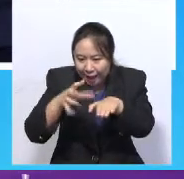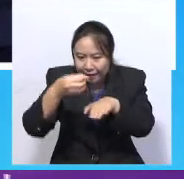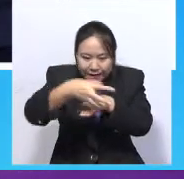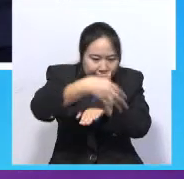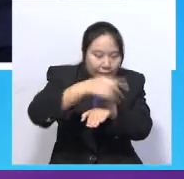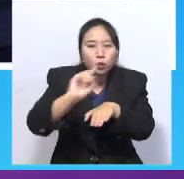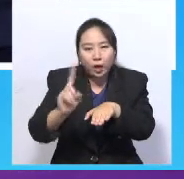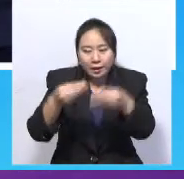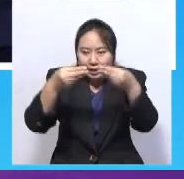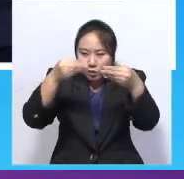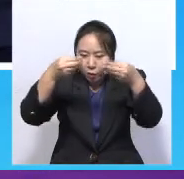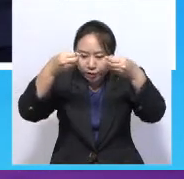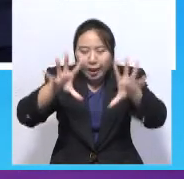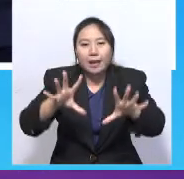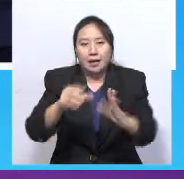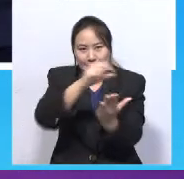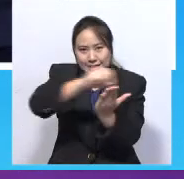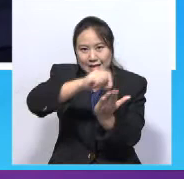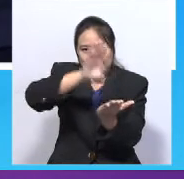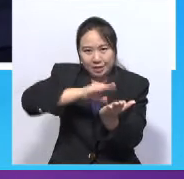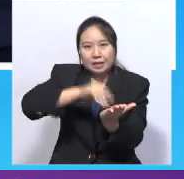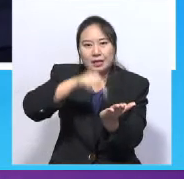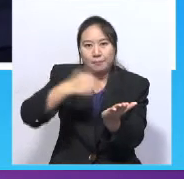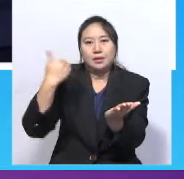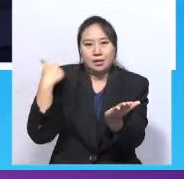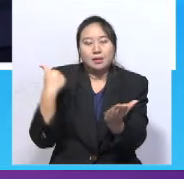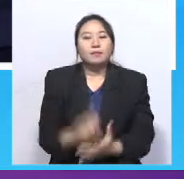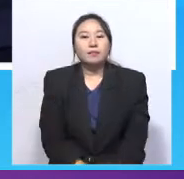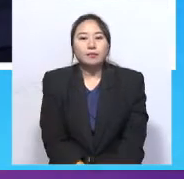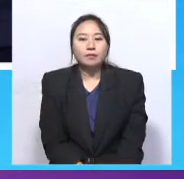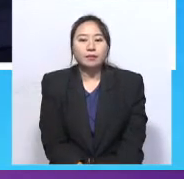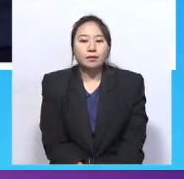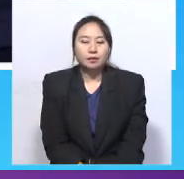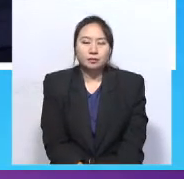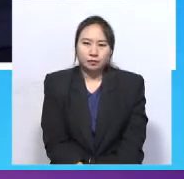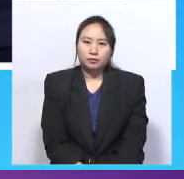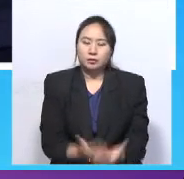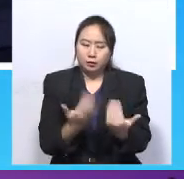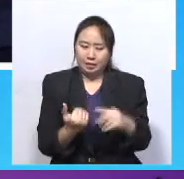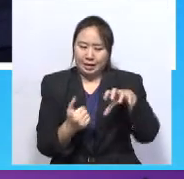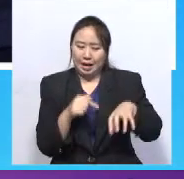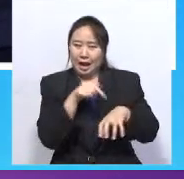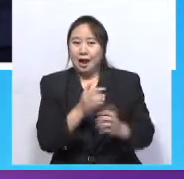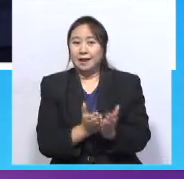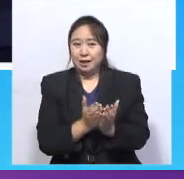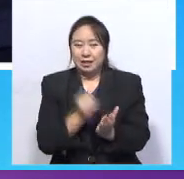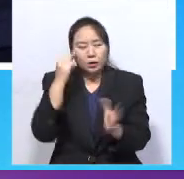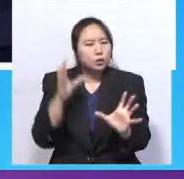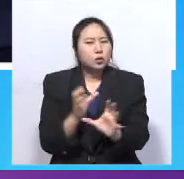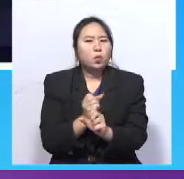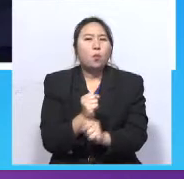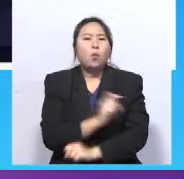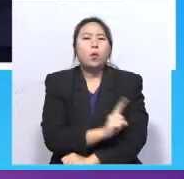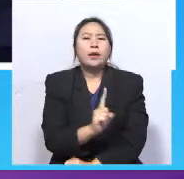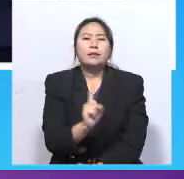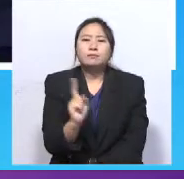ากบริเวณกระจกครับมีครับมีบันทึกกันไว้ครับผม ซึ่งการทางการท่าเรือเองก็น่าจะสรุปได้เมื่อไหร่นะครับ